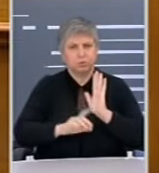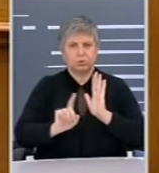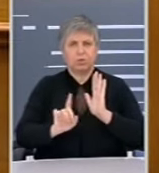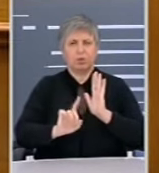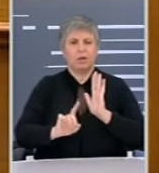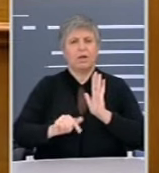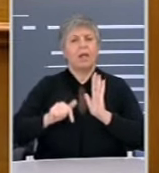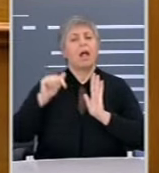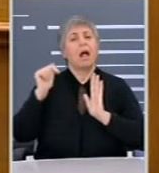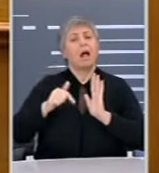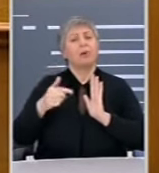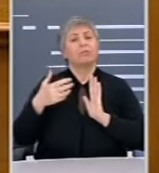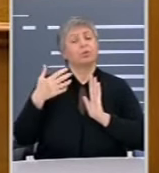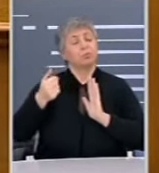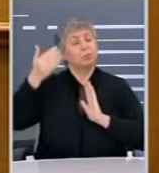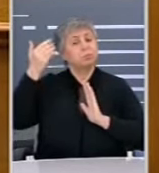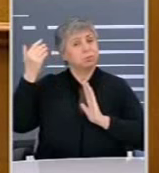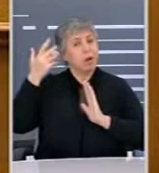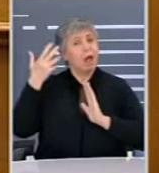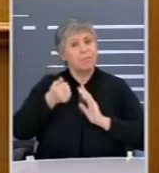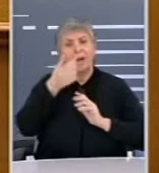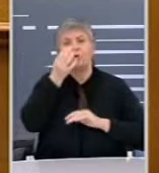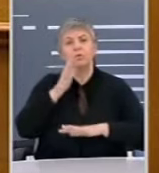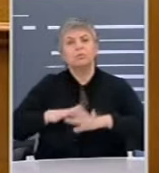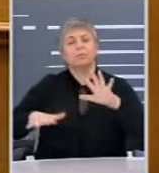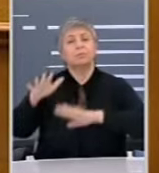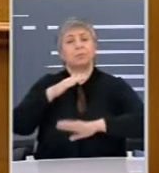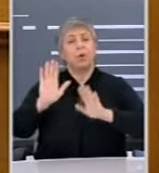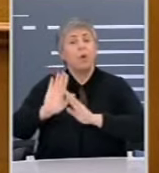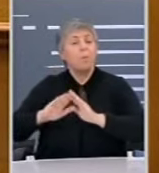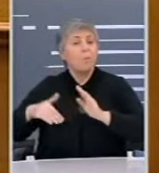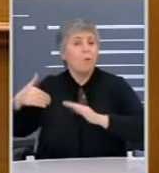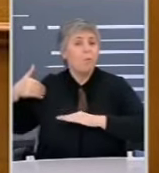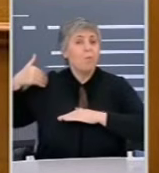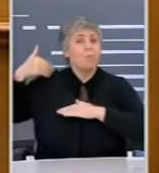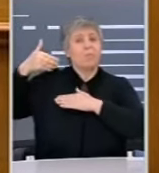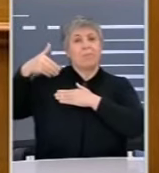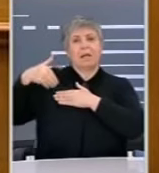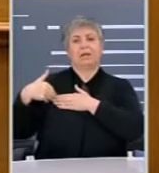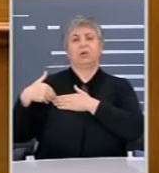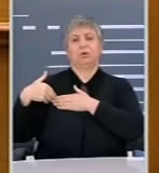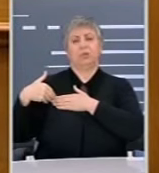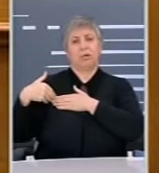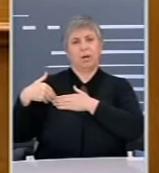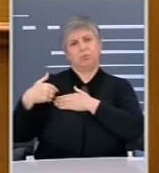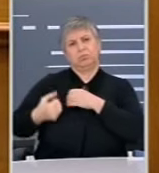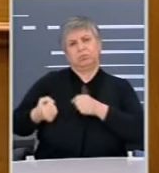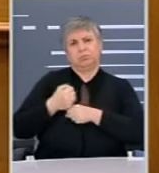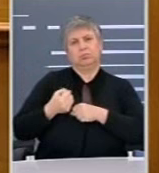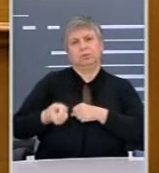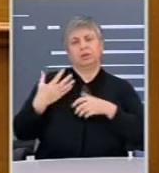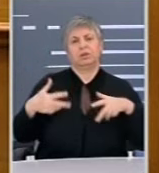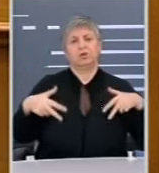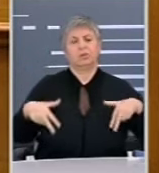διεφθαρμένων συστημάτων του παρελθόντος που έως τώρα που κυβερνάει η σημερινή κυβέρνηση τα